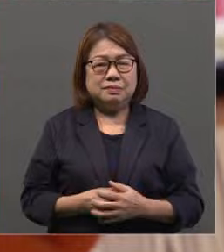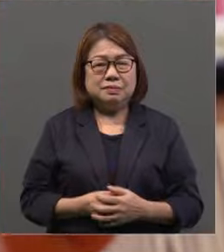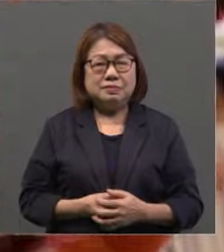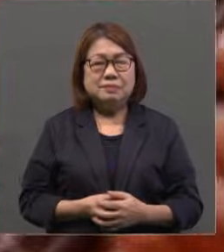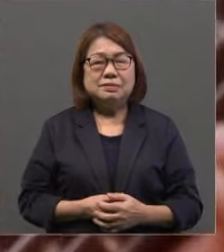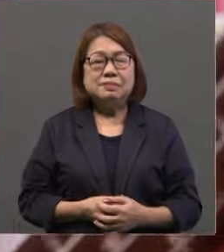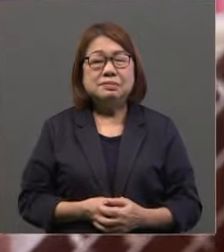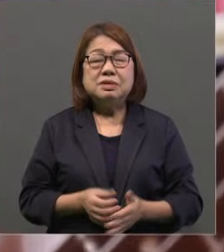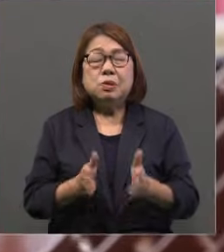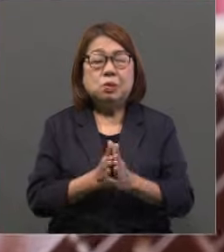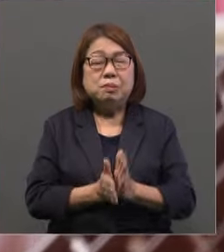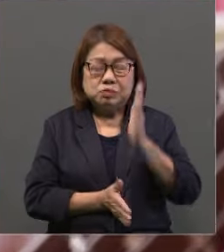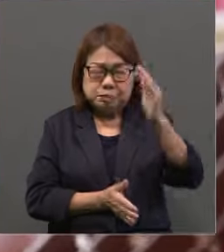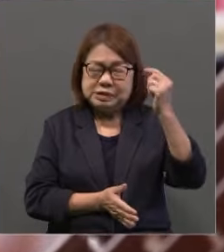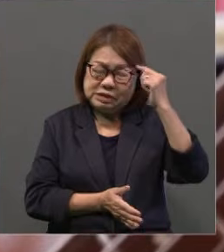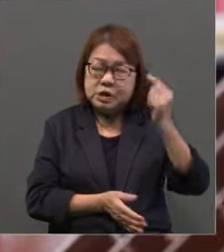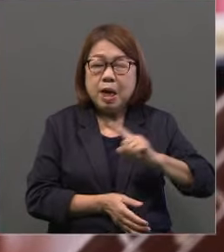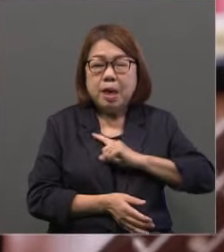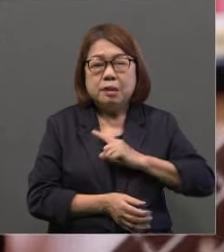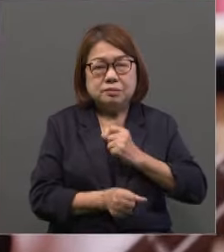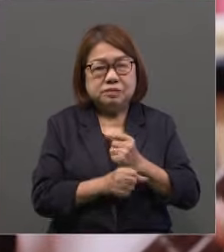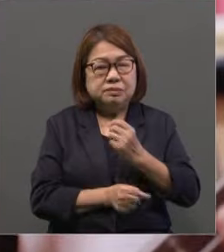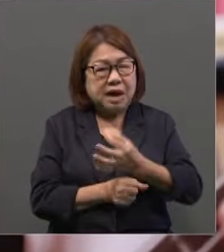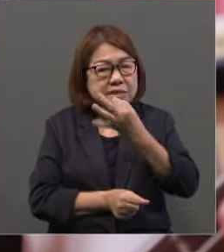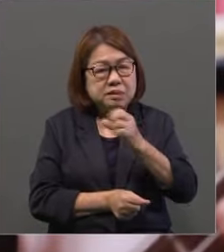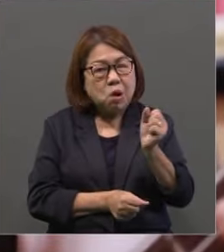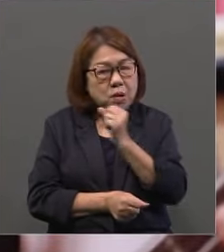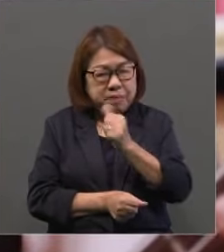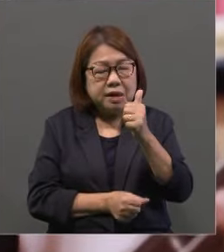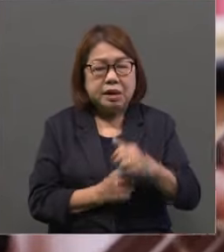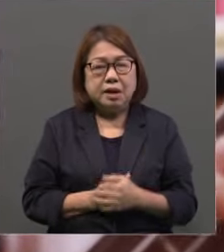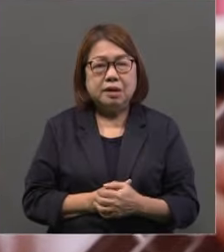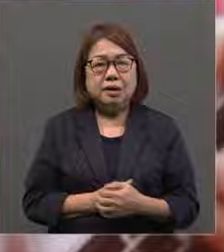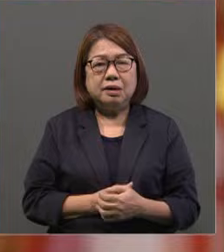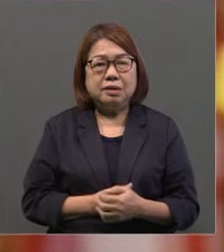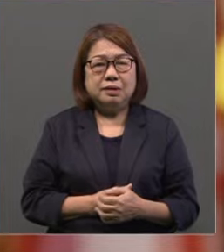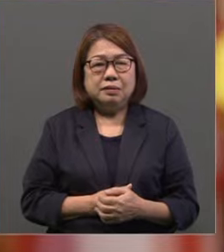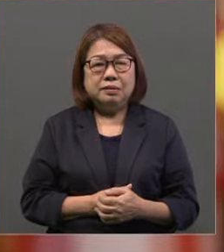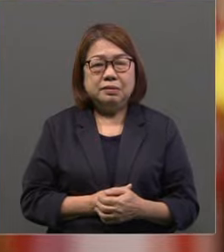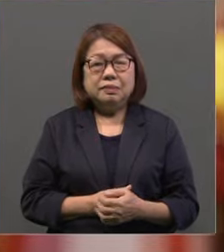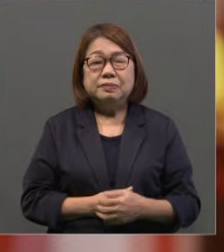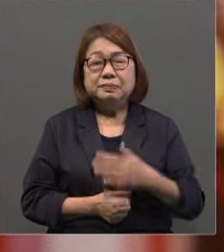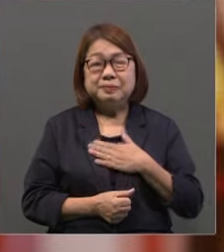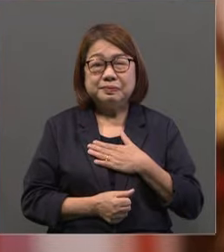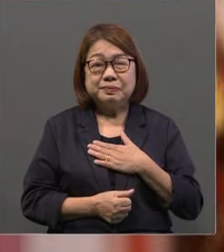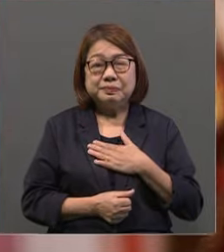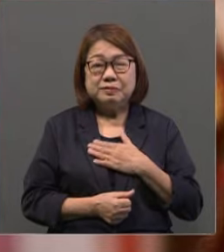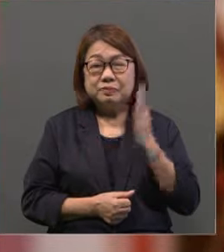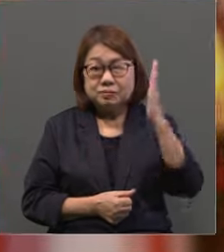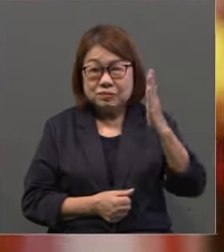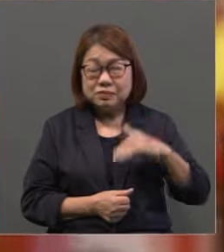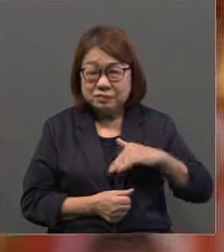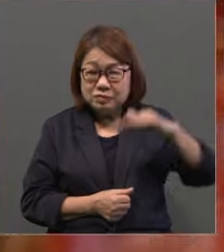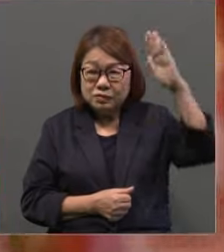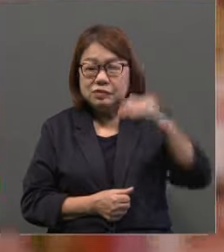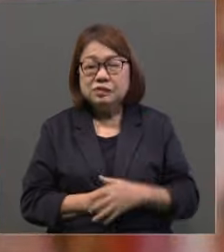และเป็นอาชีพในฝันด้วยครับที่สามารถนำไปเล่นและต่อยอดได้อีกครับ ก็ผมโตไปผมก็กะว่